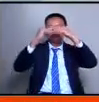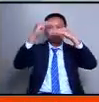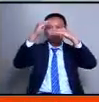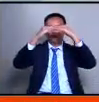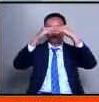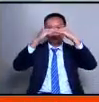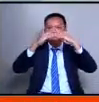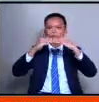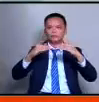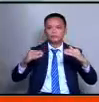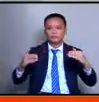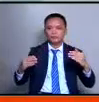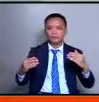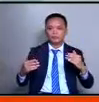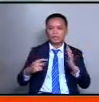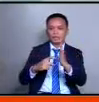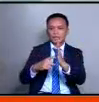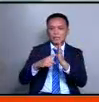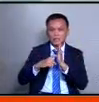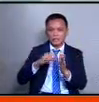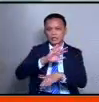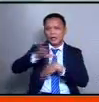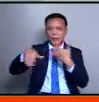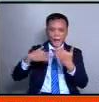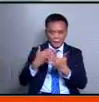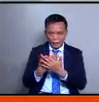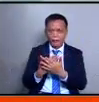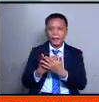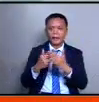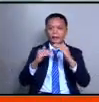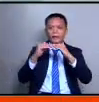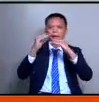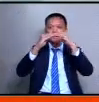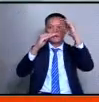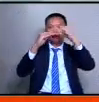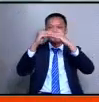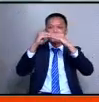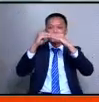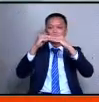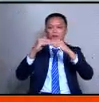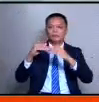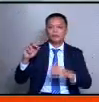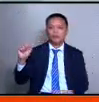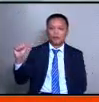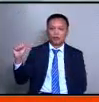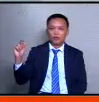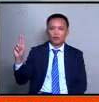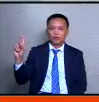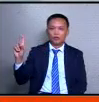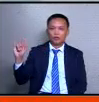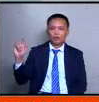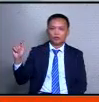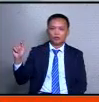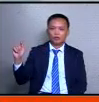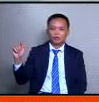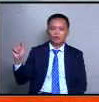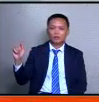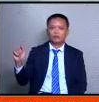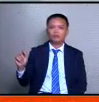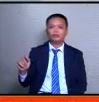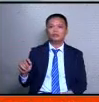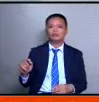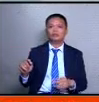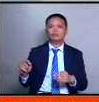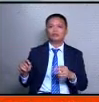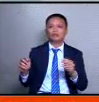official, i-require na lahat ng building na structural audit, then retrofit pag may problema.